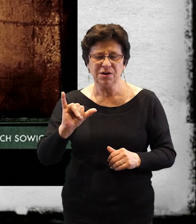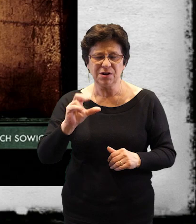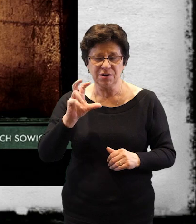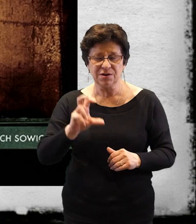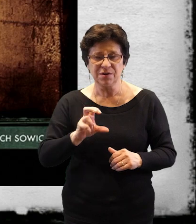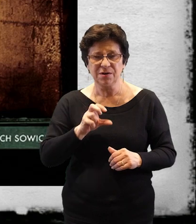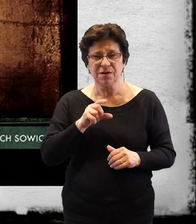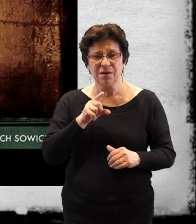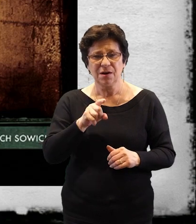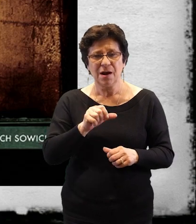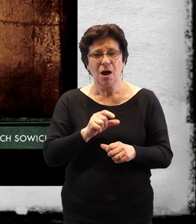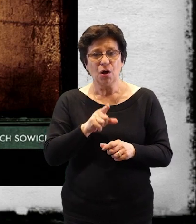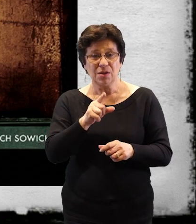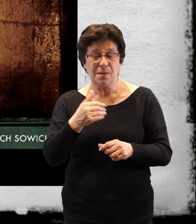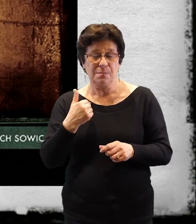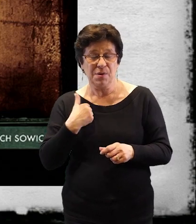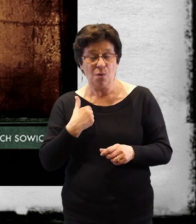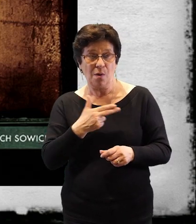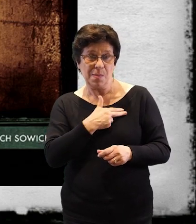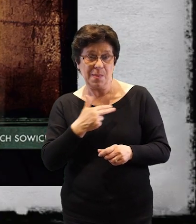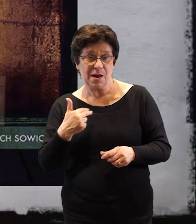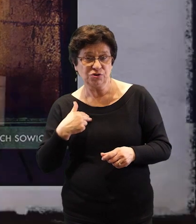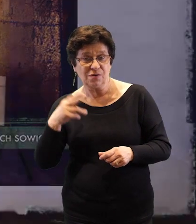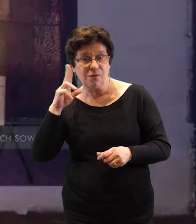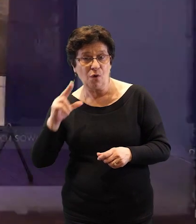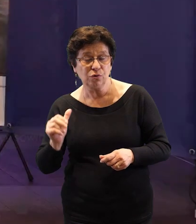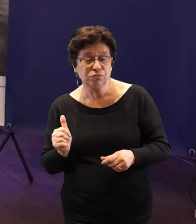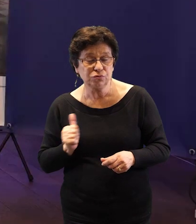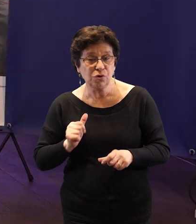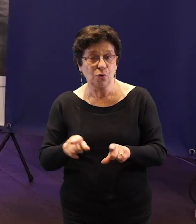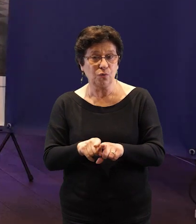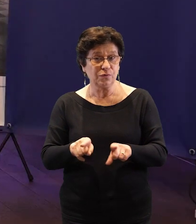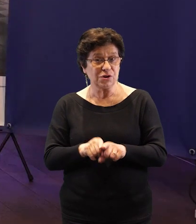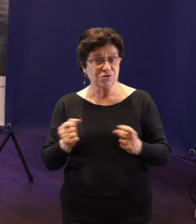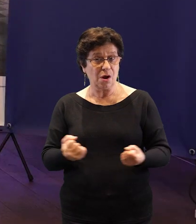i nasze wojsko działało, i były różne